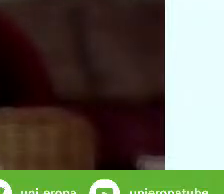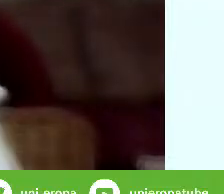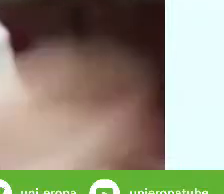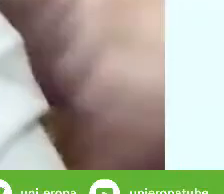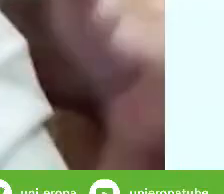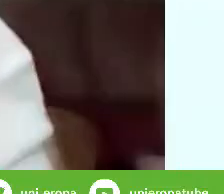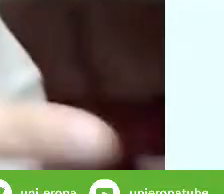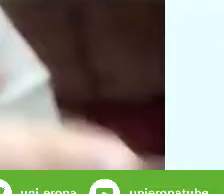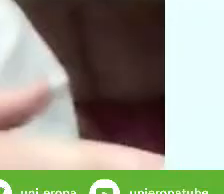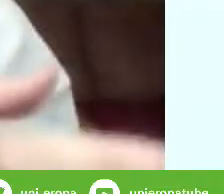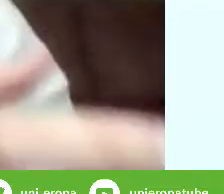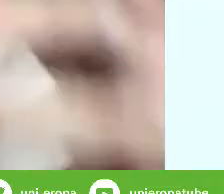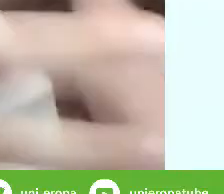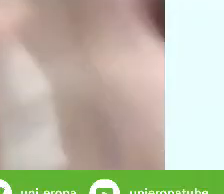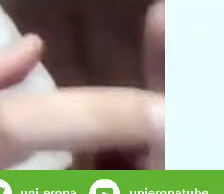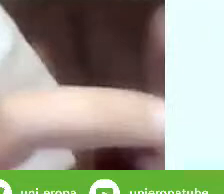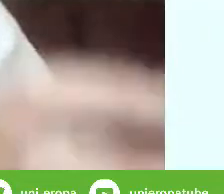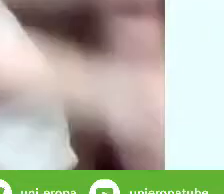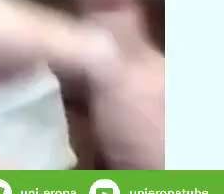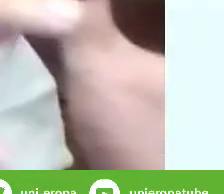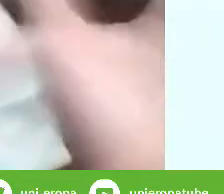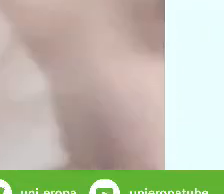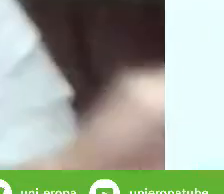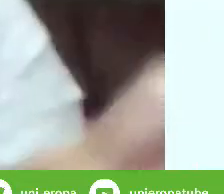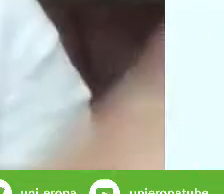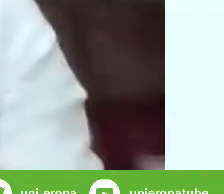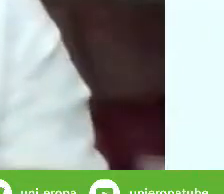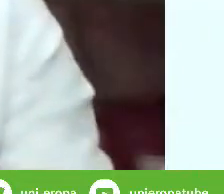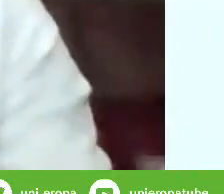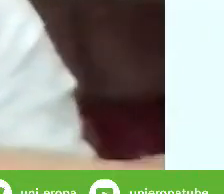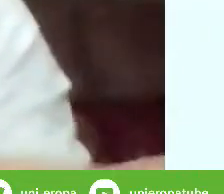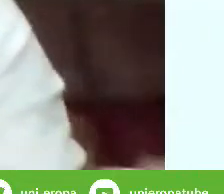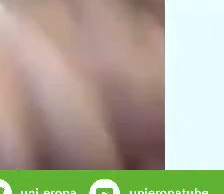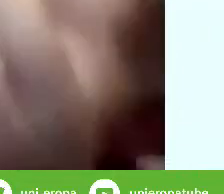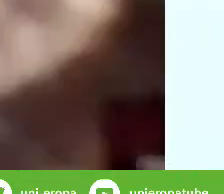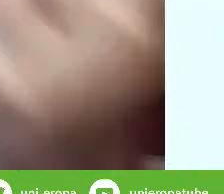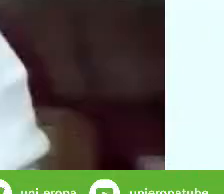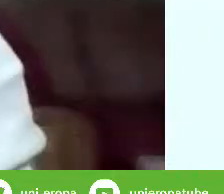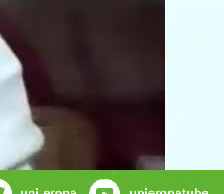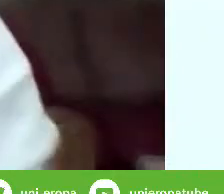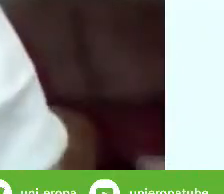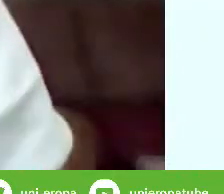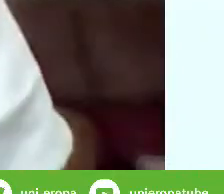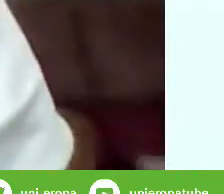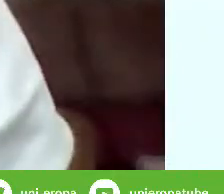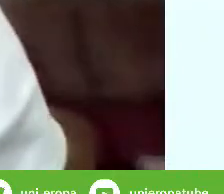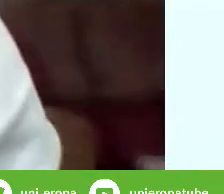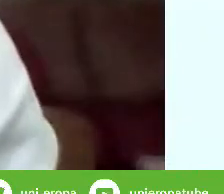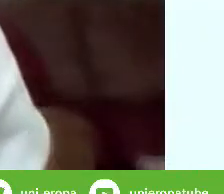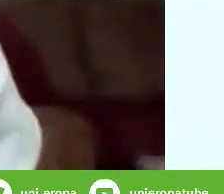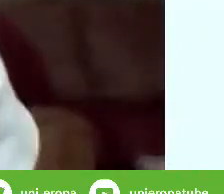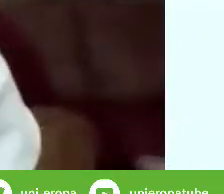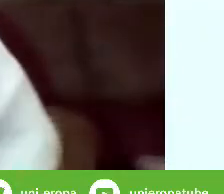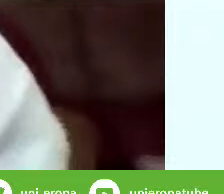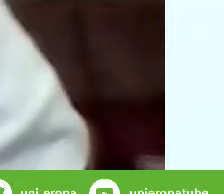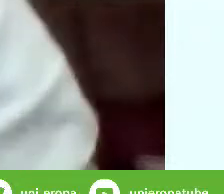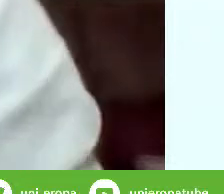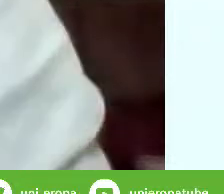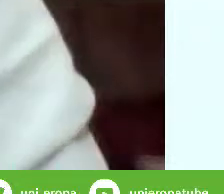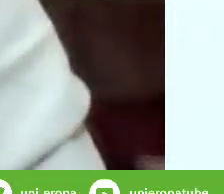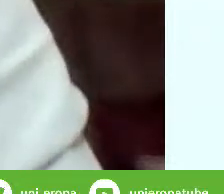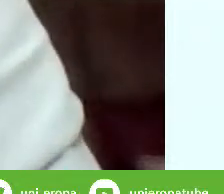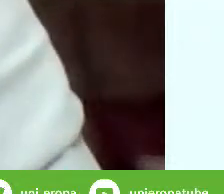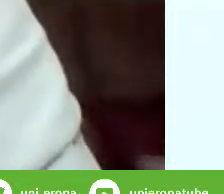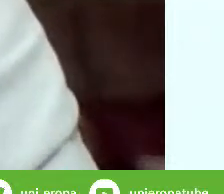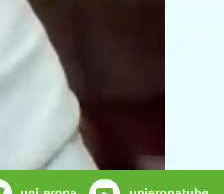ekosistemnya kemudian mau juga untuk bisa merubah cara mereka berperilaku dan ini yang sebut tantangan besar begitu mungkin